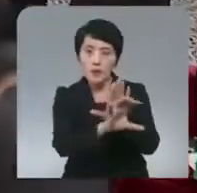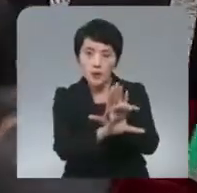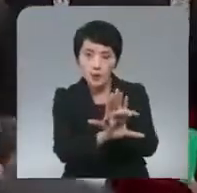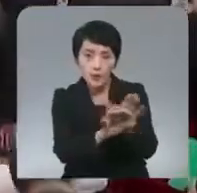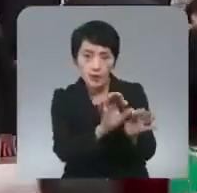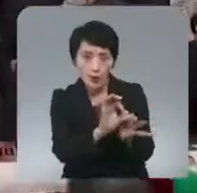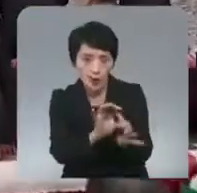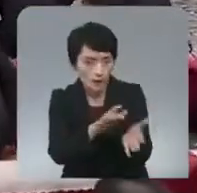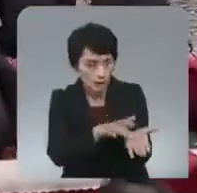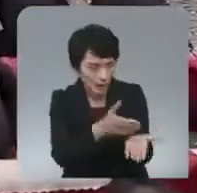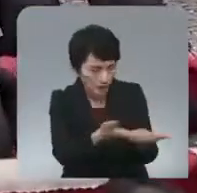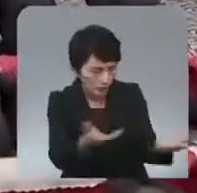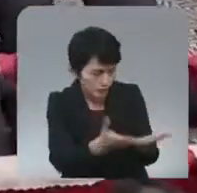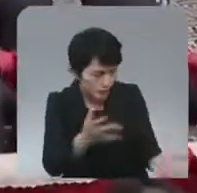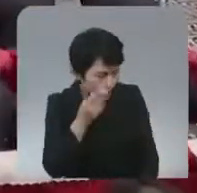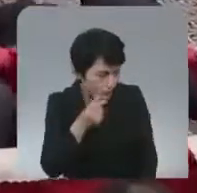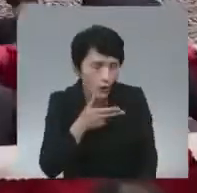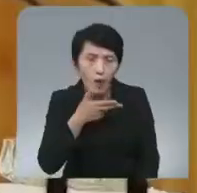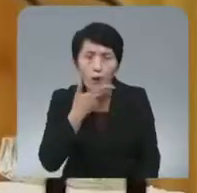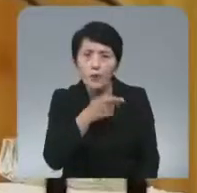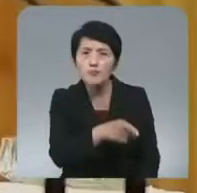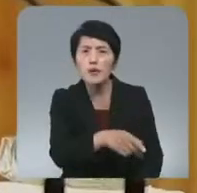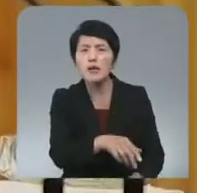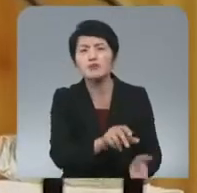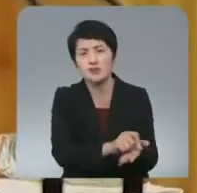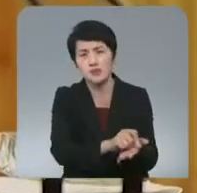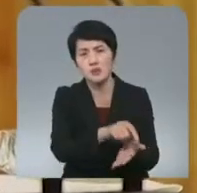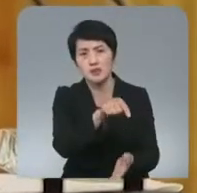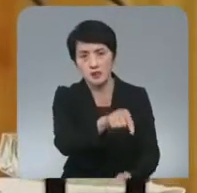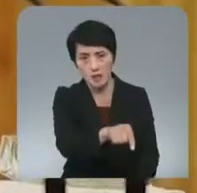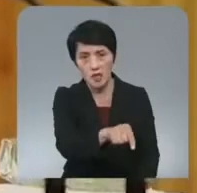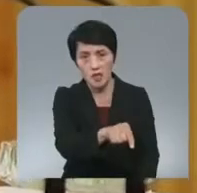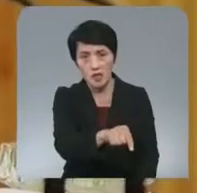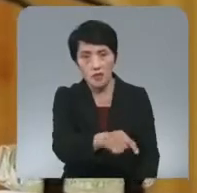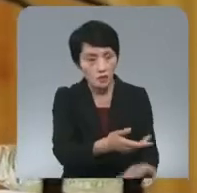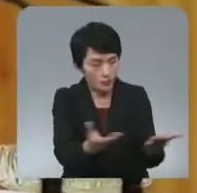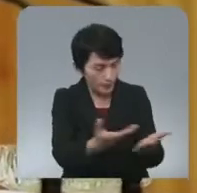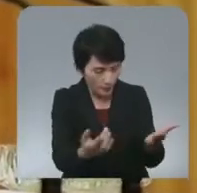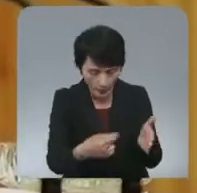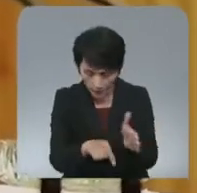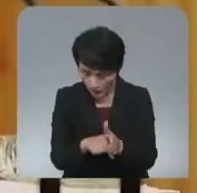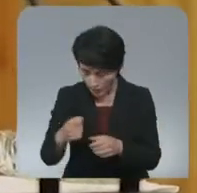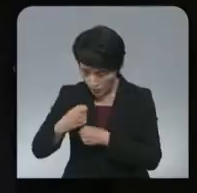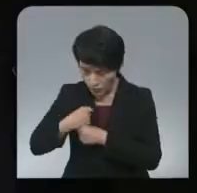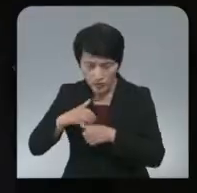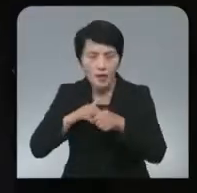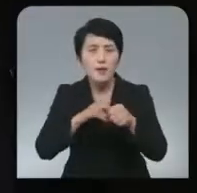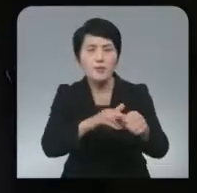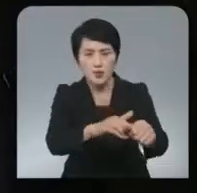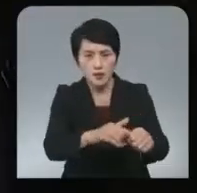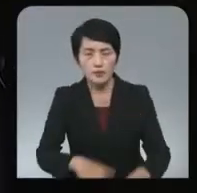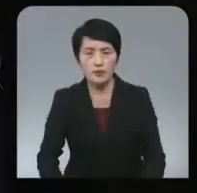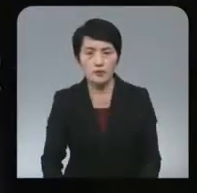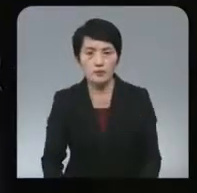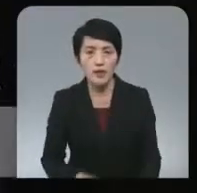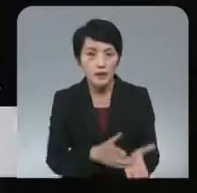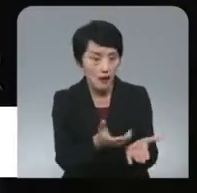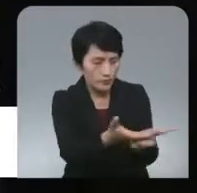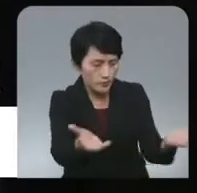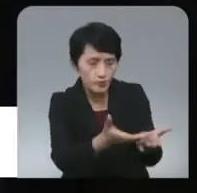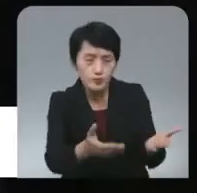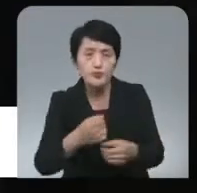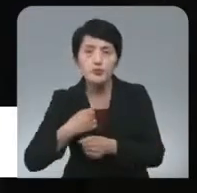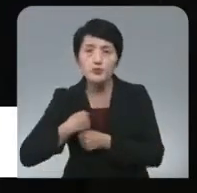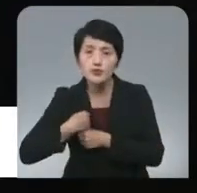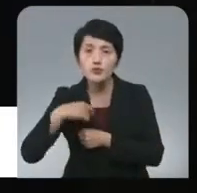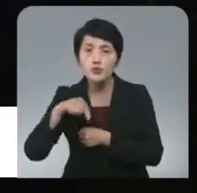记者报道，北韩官方媒体日前报道说，根据国务委员长金正恩的特别命令，向平壤市内的